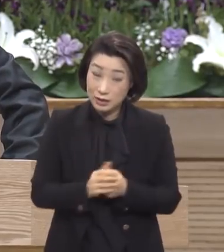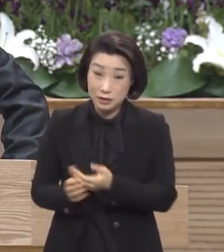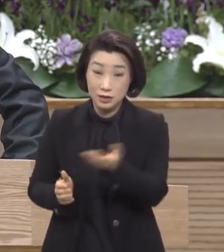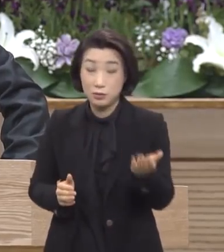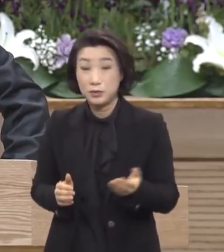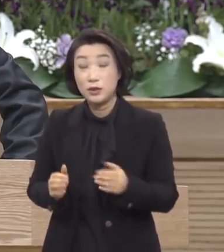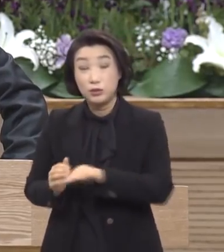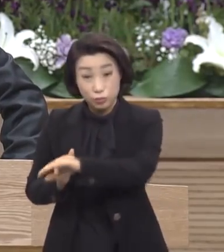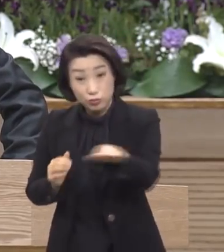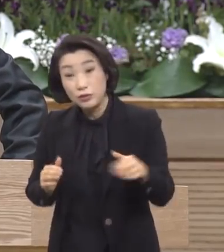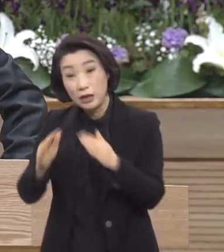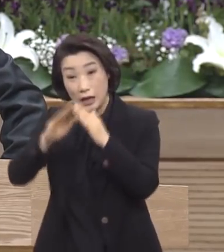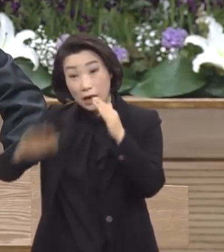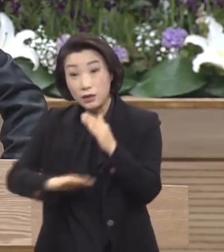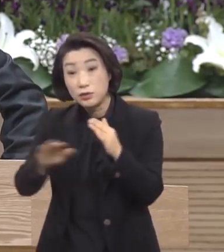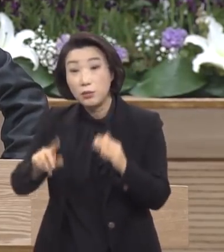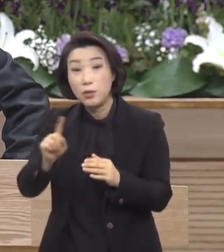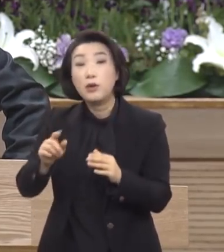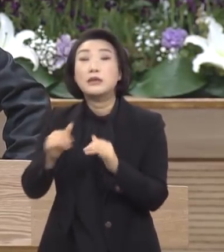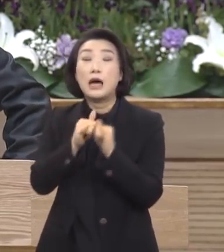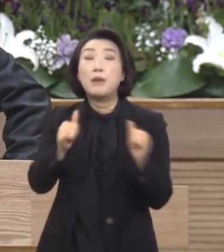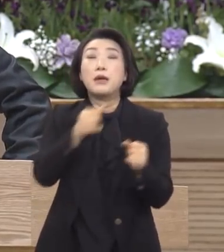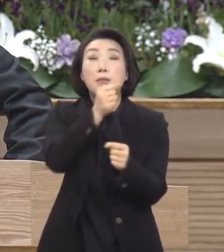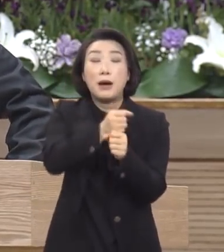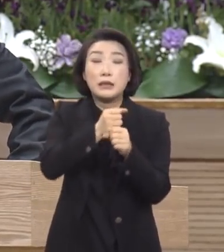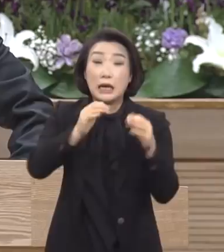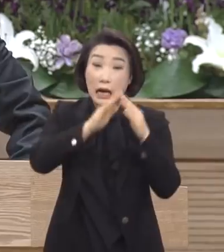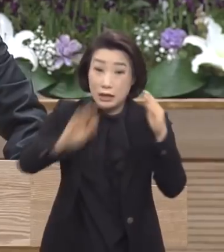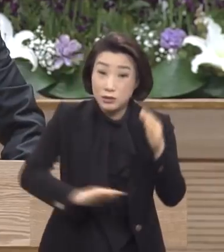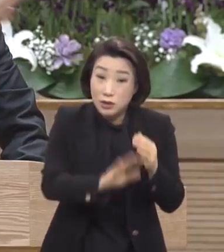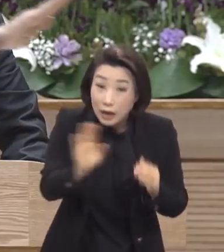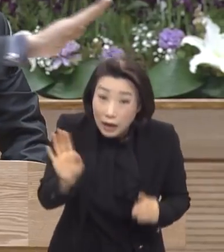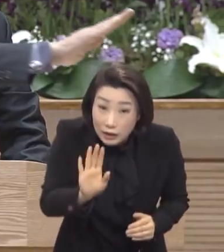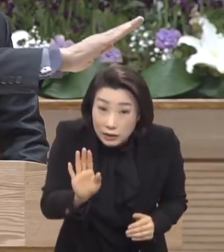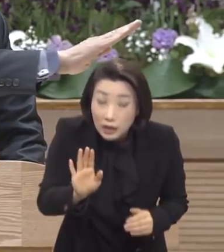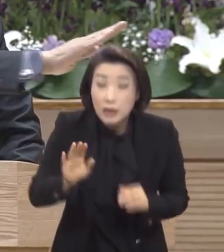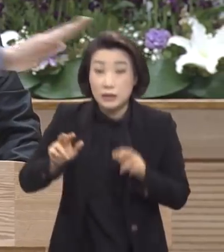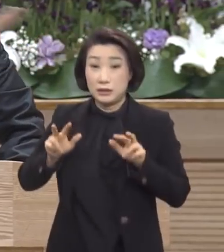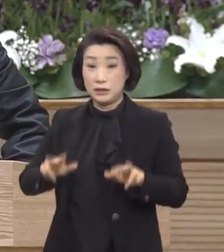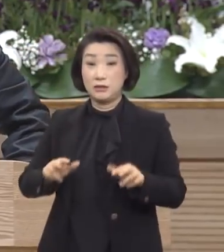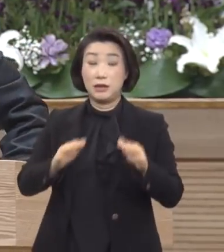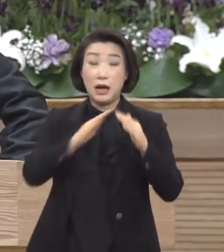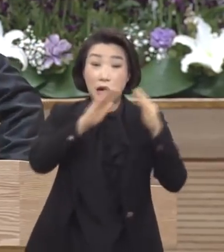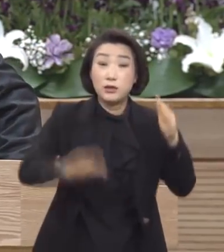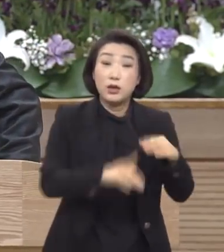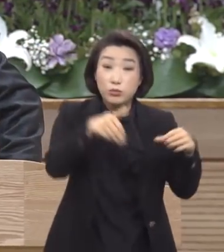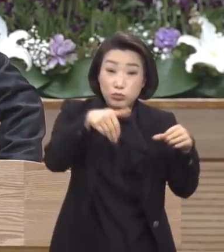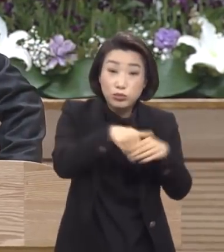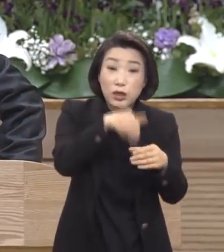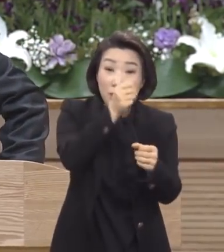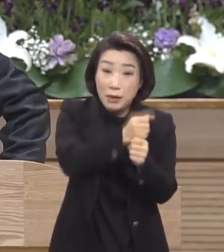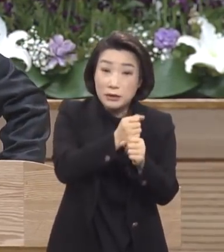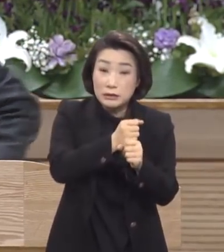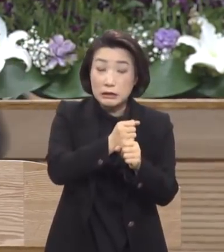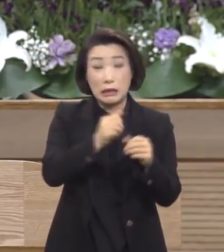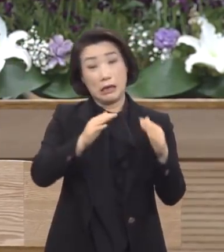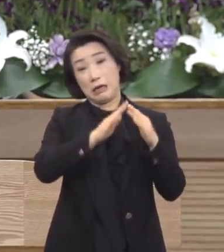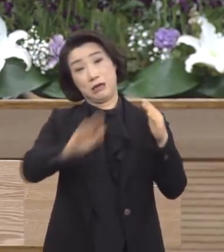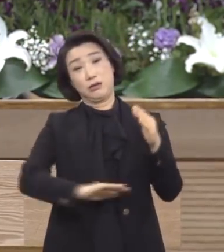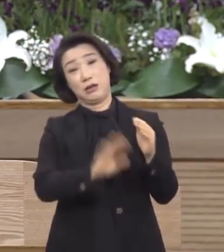우리 가정은 사람이 만든 가정이 아닙니다. 오늘날의 가정 문화가 만든 그런 가정이